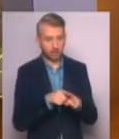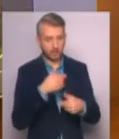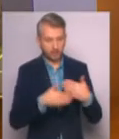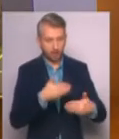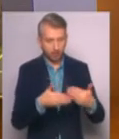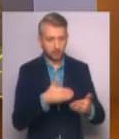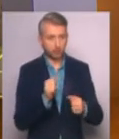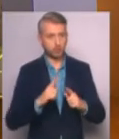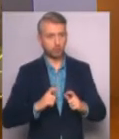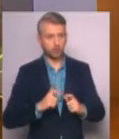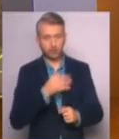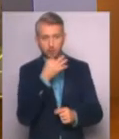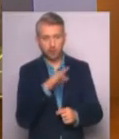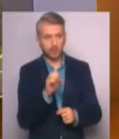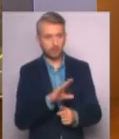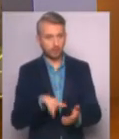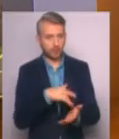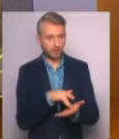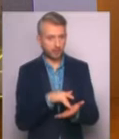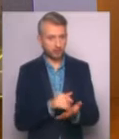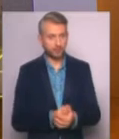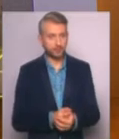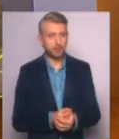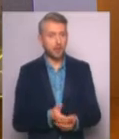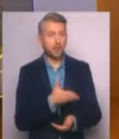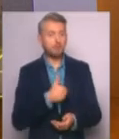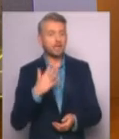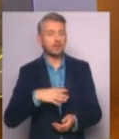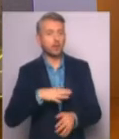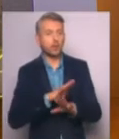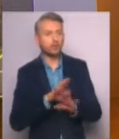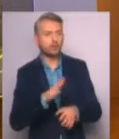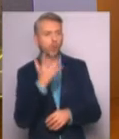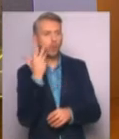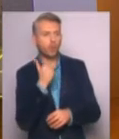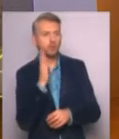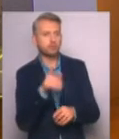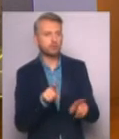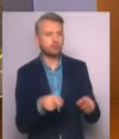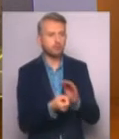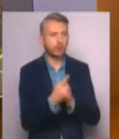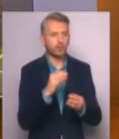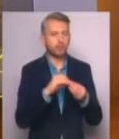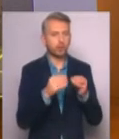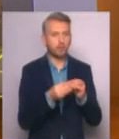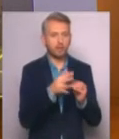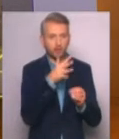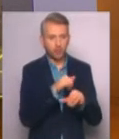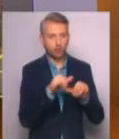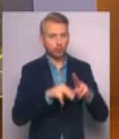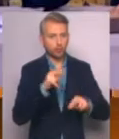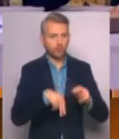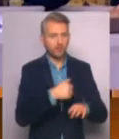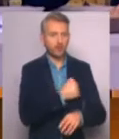може позаздрити любе європейське місто. Так от, ми не очікуємо, коли там створиться проблема при розбудові Варшавського кварталу. Ми